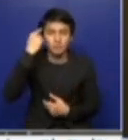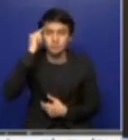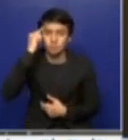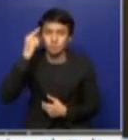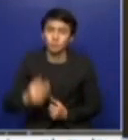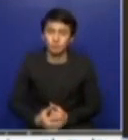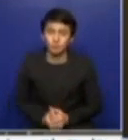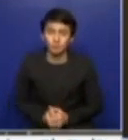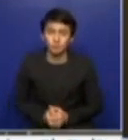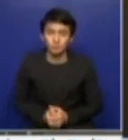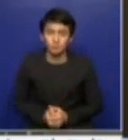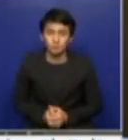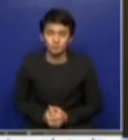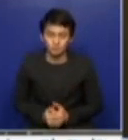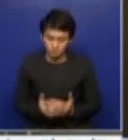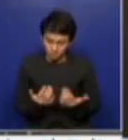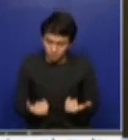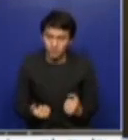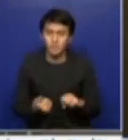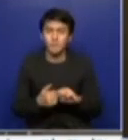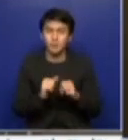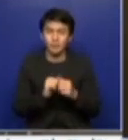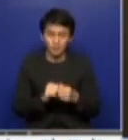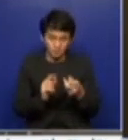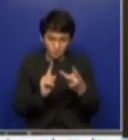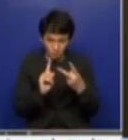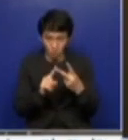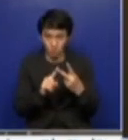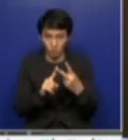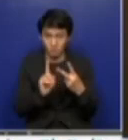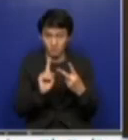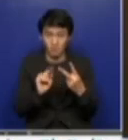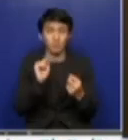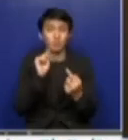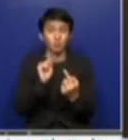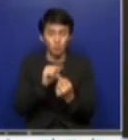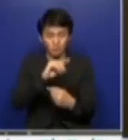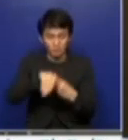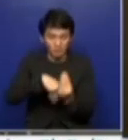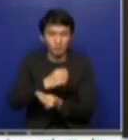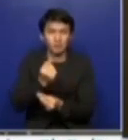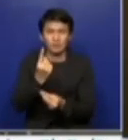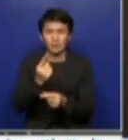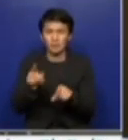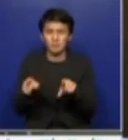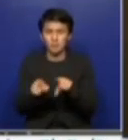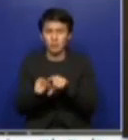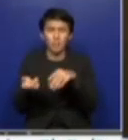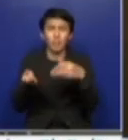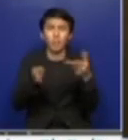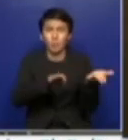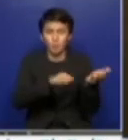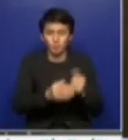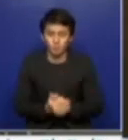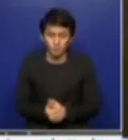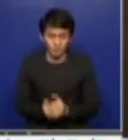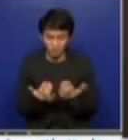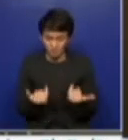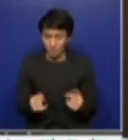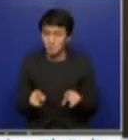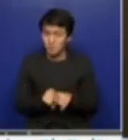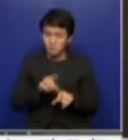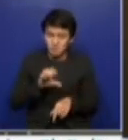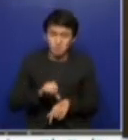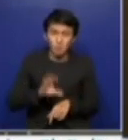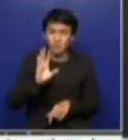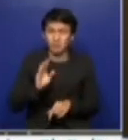ธานปัญหาเศรษฐกิจที่ย่ำแย่ถ้าจะอ้างว่าที่เศรษฐกิจของประชาชนและประเทศย่ำแย่เ